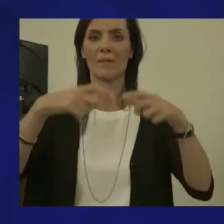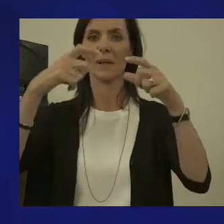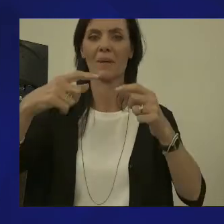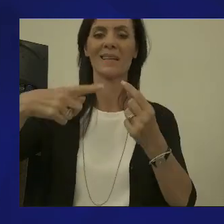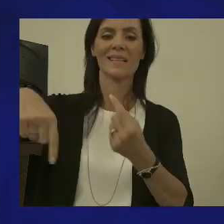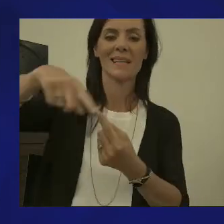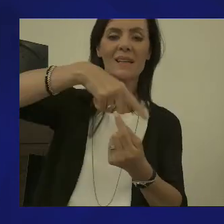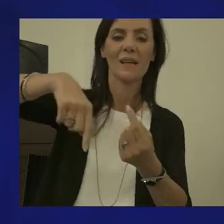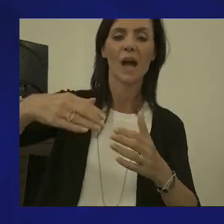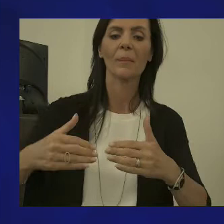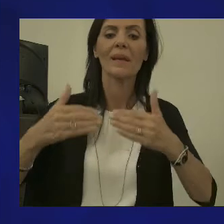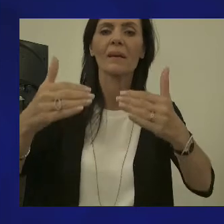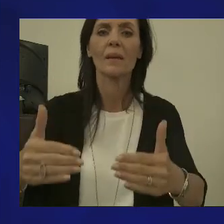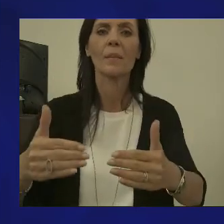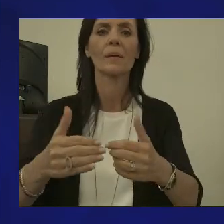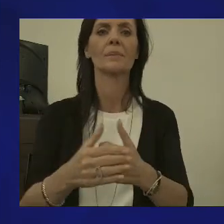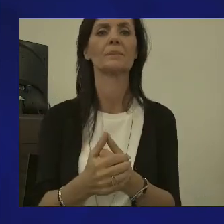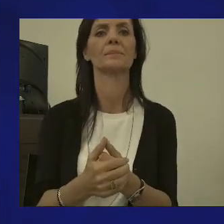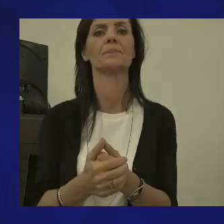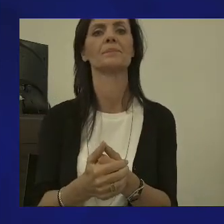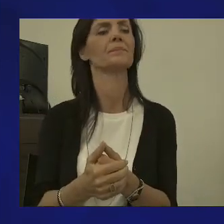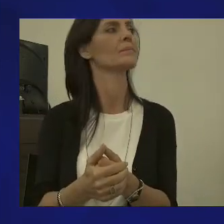מהכיכר עם קדימה.